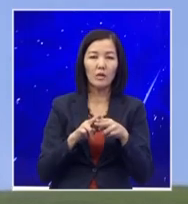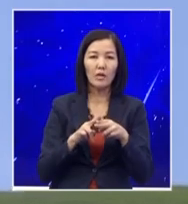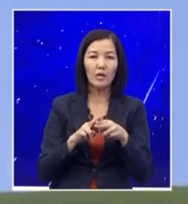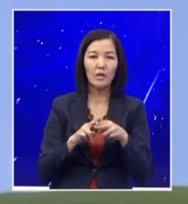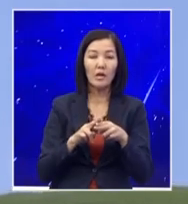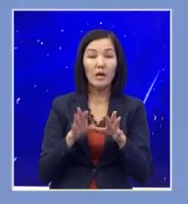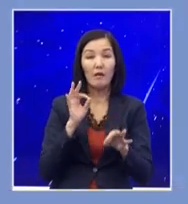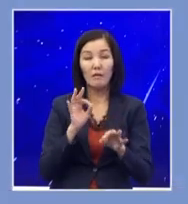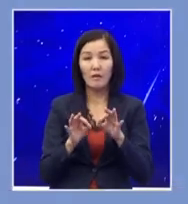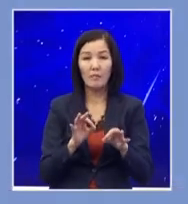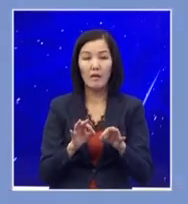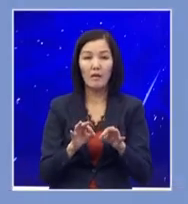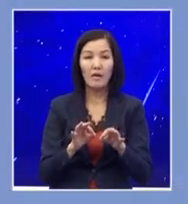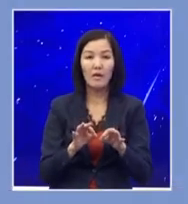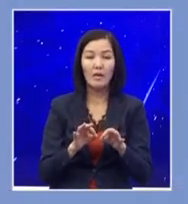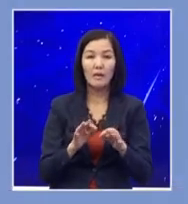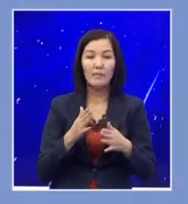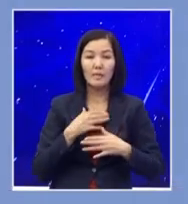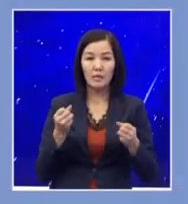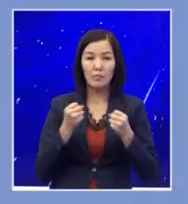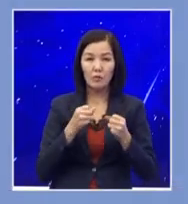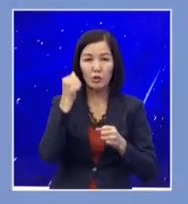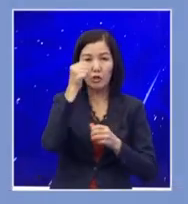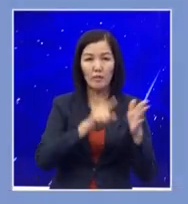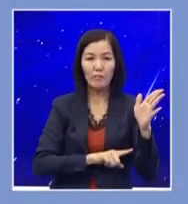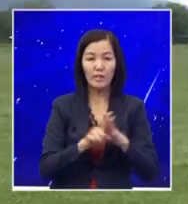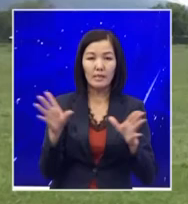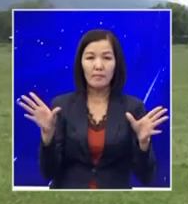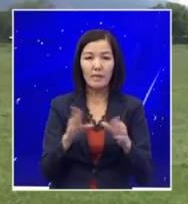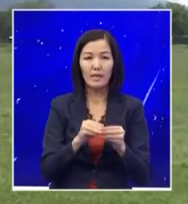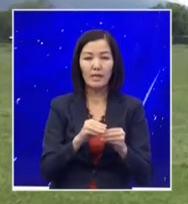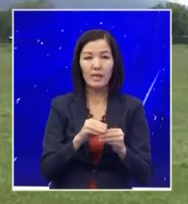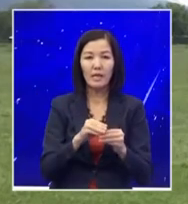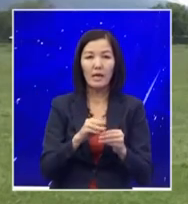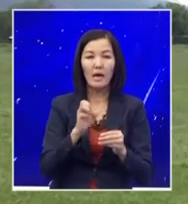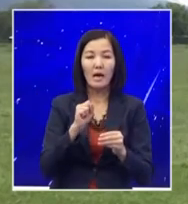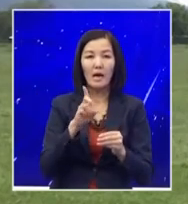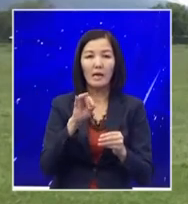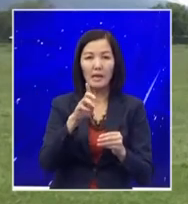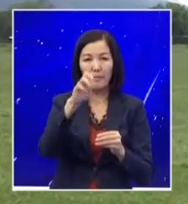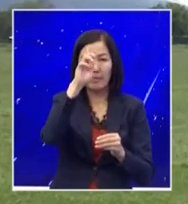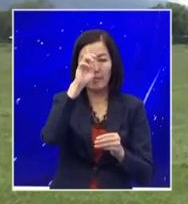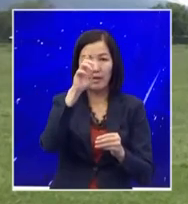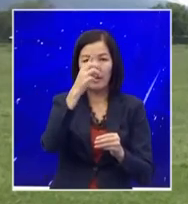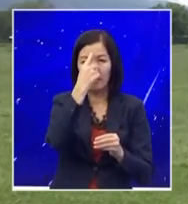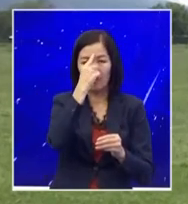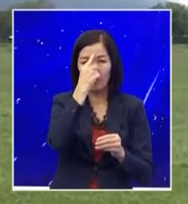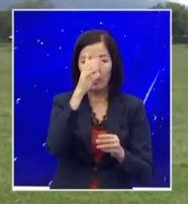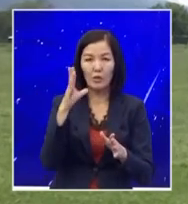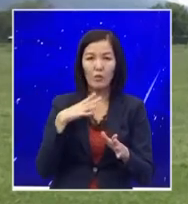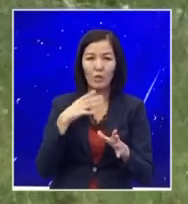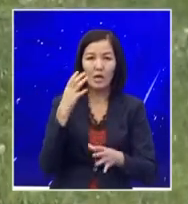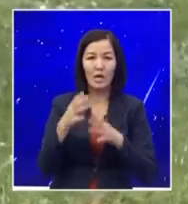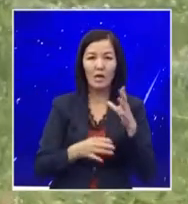бабын жоғалтпаған екен. Айта кетейік, жерлестеріміз жыл басында Біріккен Араб Әмірлігі мен Үндістанда өткен халықаралық турнирлерде